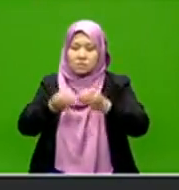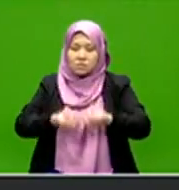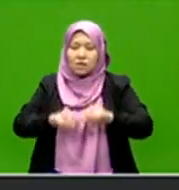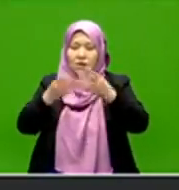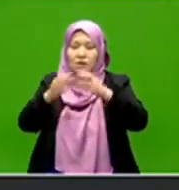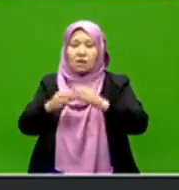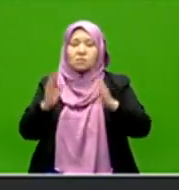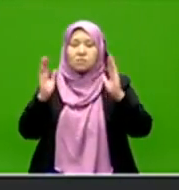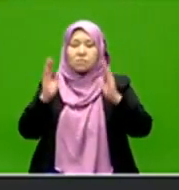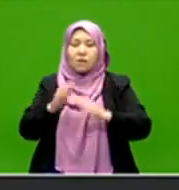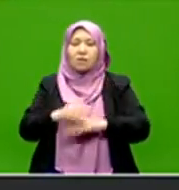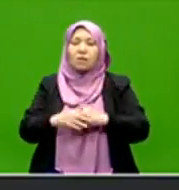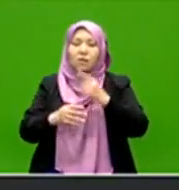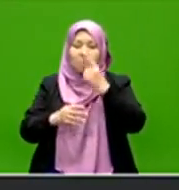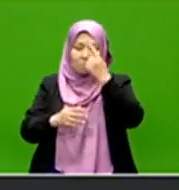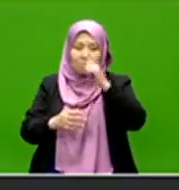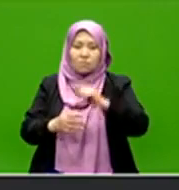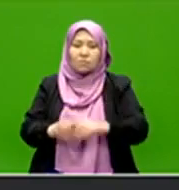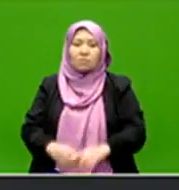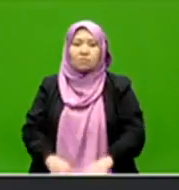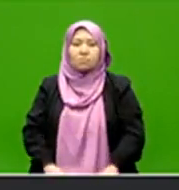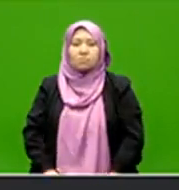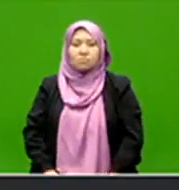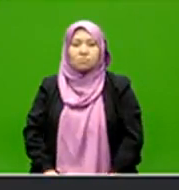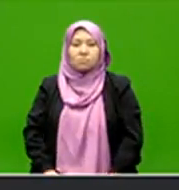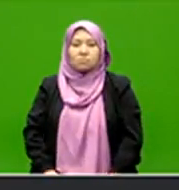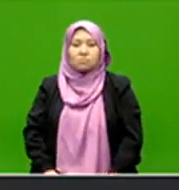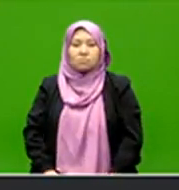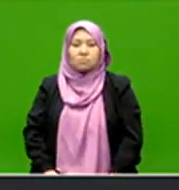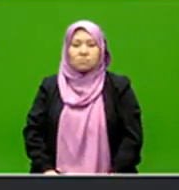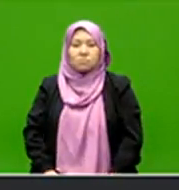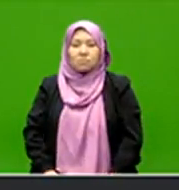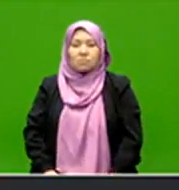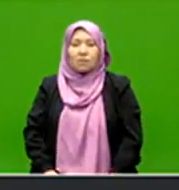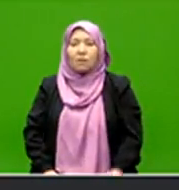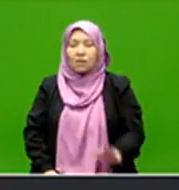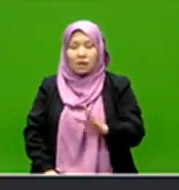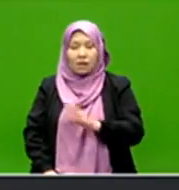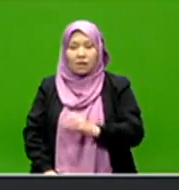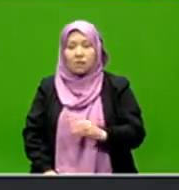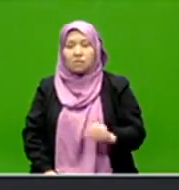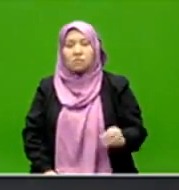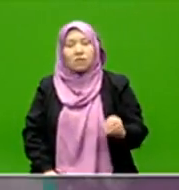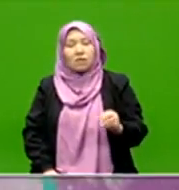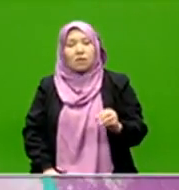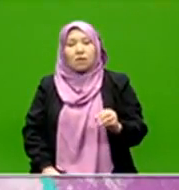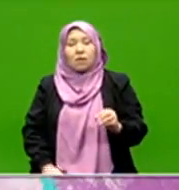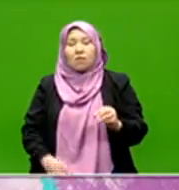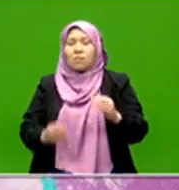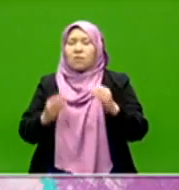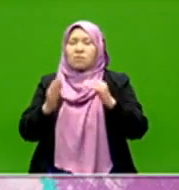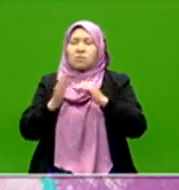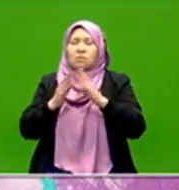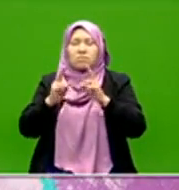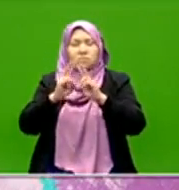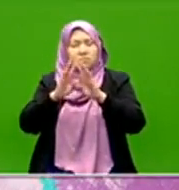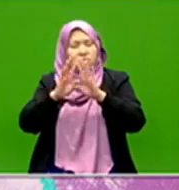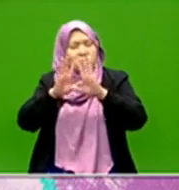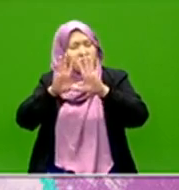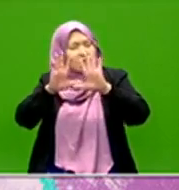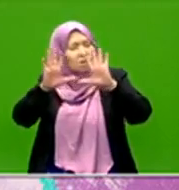الأبتر. الله الله الله الله الله ما شاء الله سبحان الله. Itu Ustaz, jelas